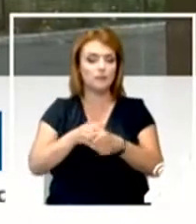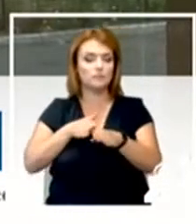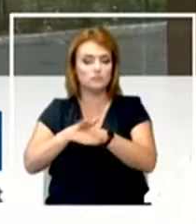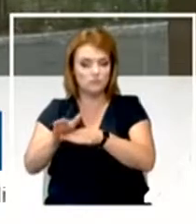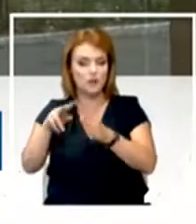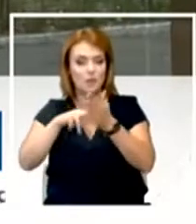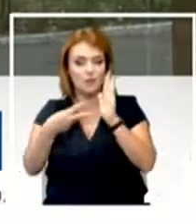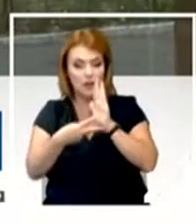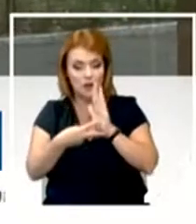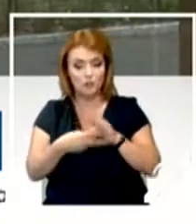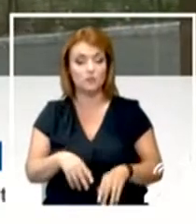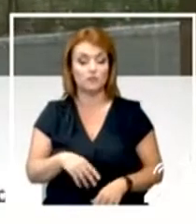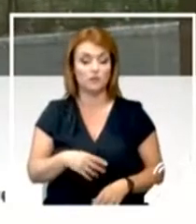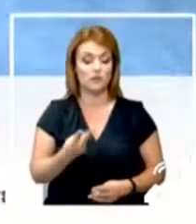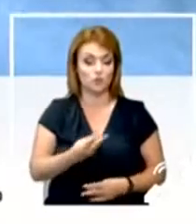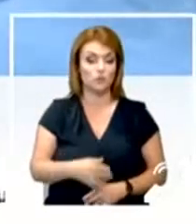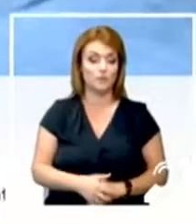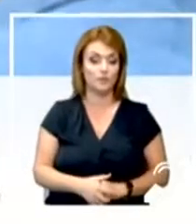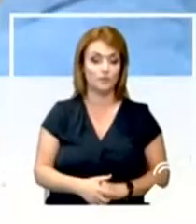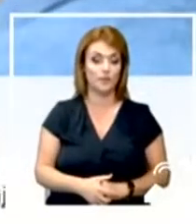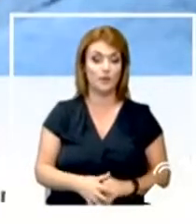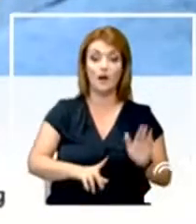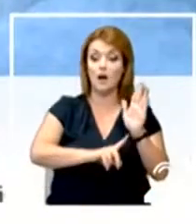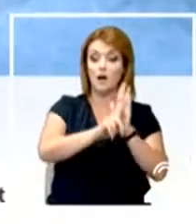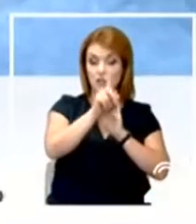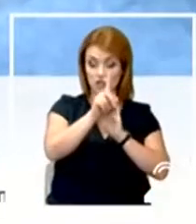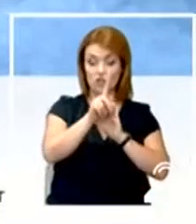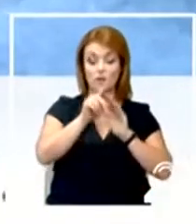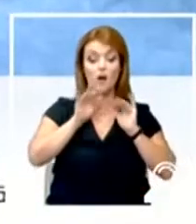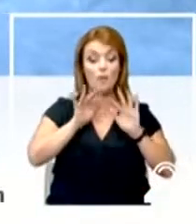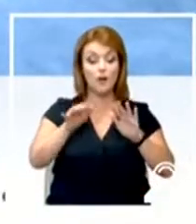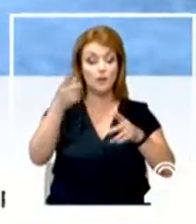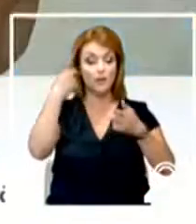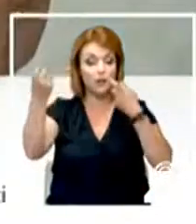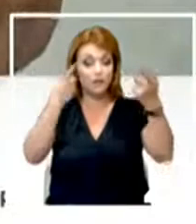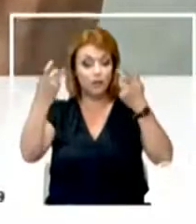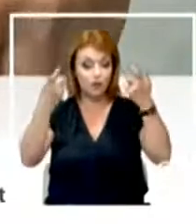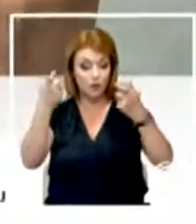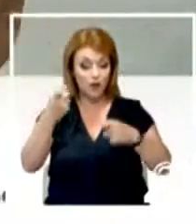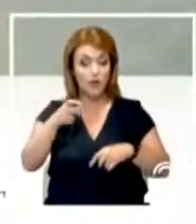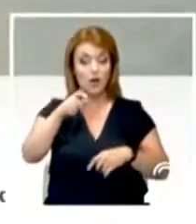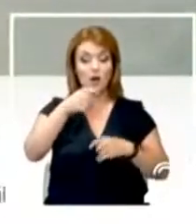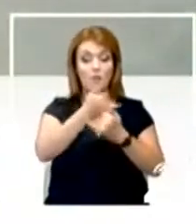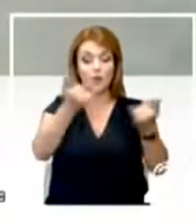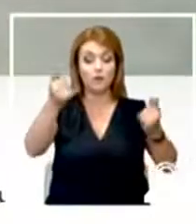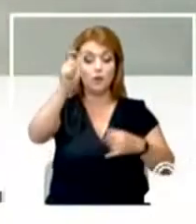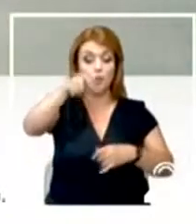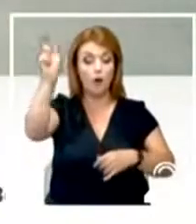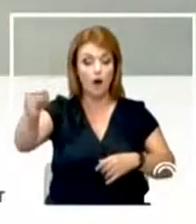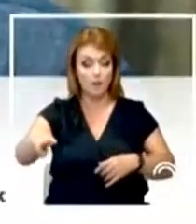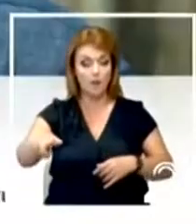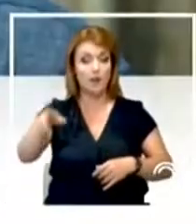formă complicată care să-mi pună viața în pericol. Noi o să începem o campanie de informare a pacienților cronici, să nu ezităm să